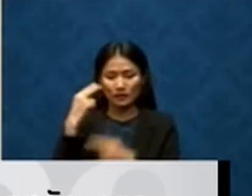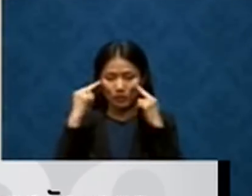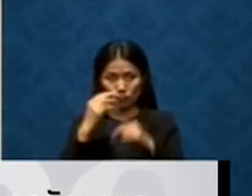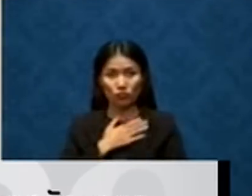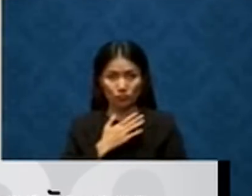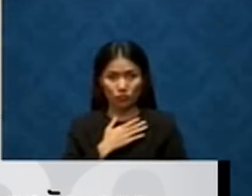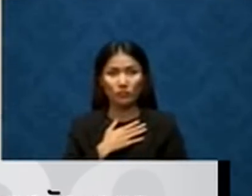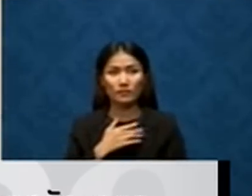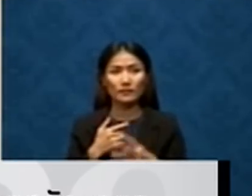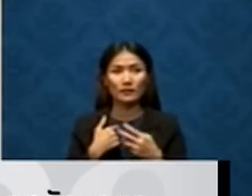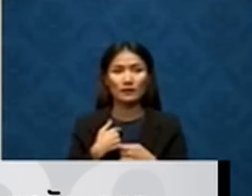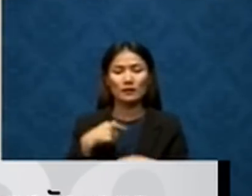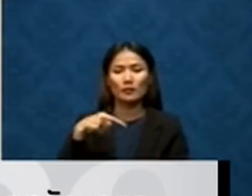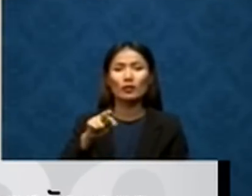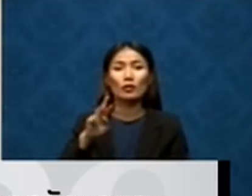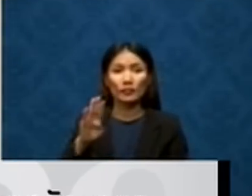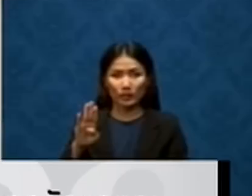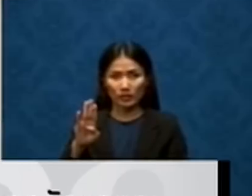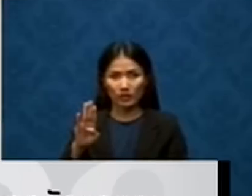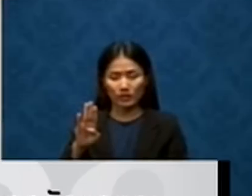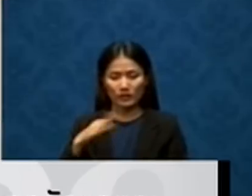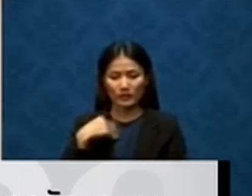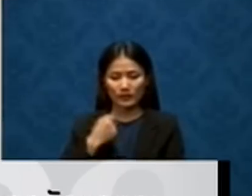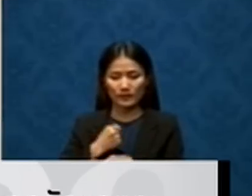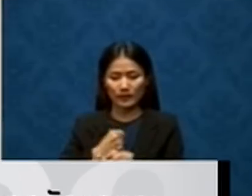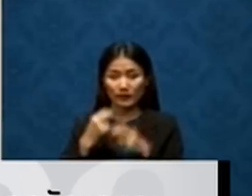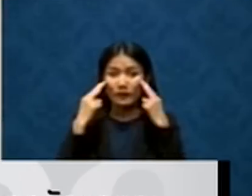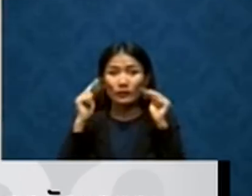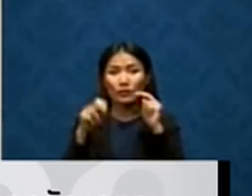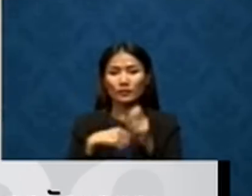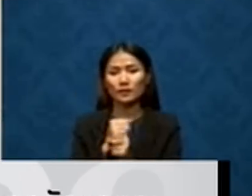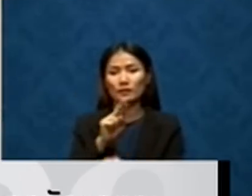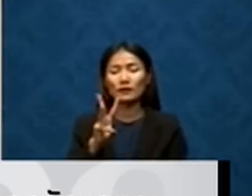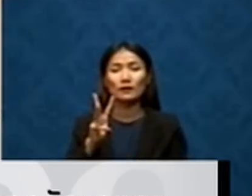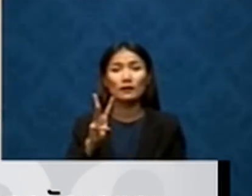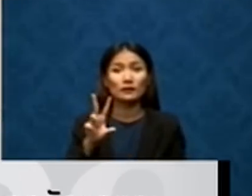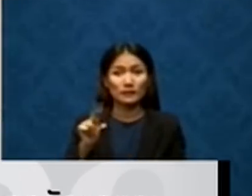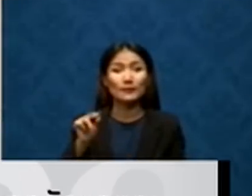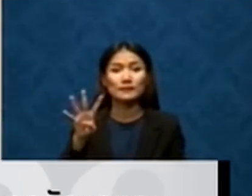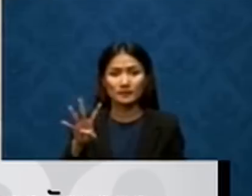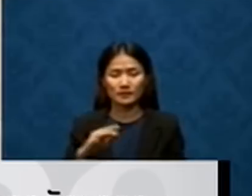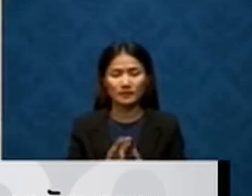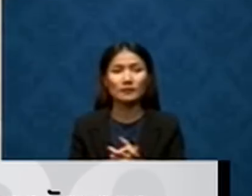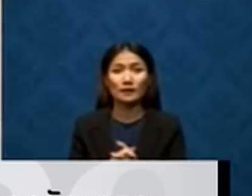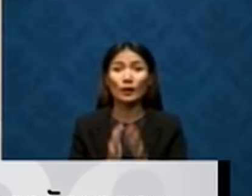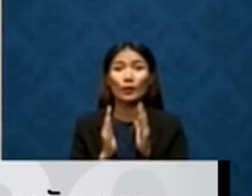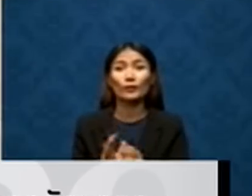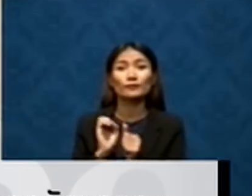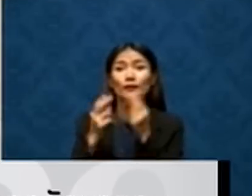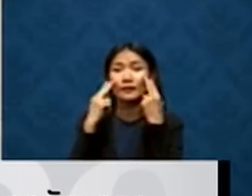ไหนอาจจะใช้เงินมากกว่าเงินเดือนก็ได้ ใช่เนี่ยปัญหาอยู่ตรงนี้แหละถูกไหมฮะ แต่ว่าทุนธนกรชี้แ